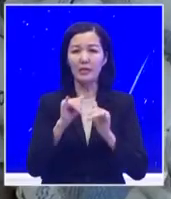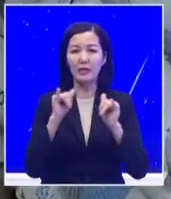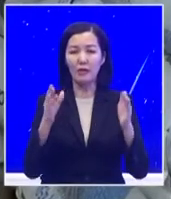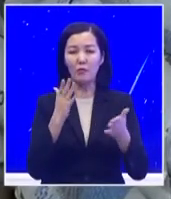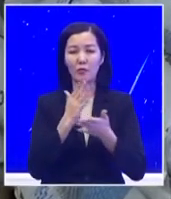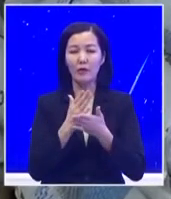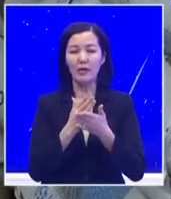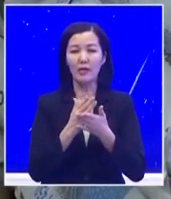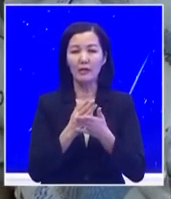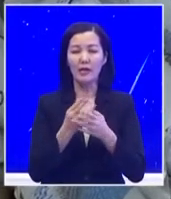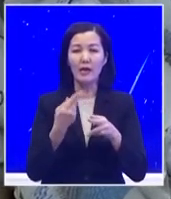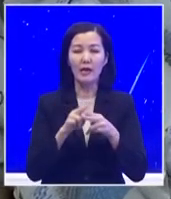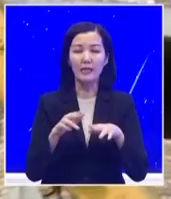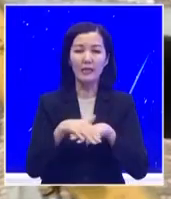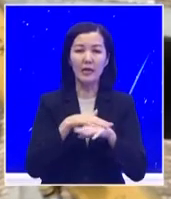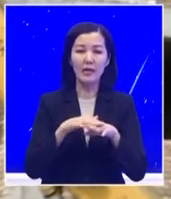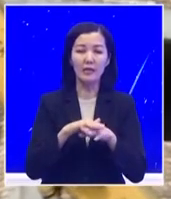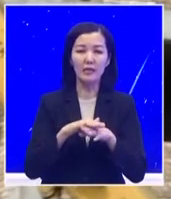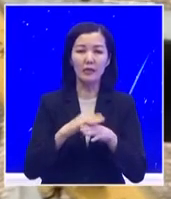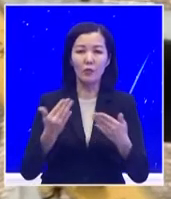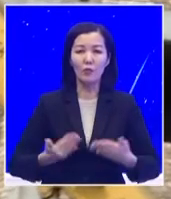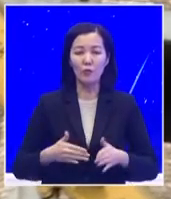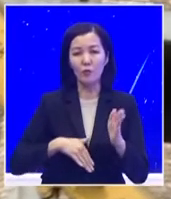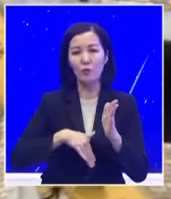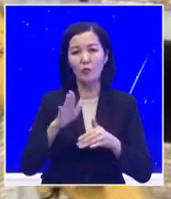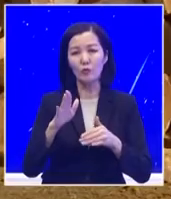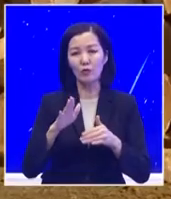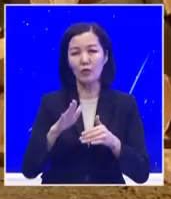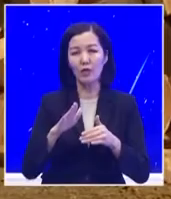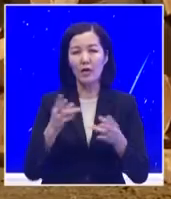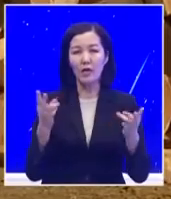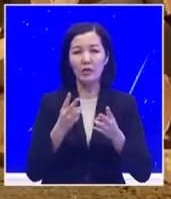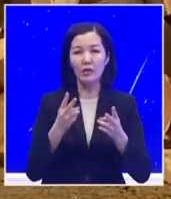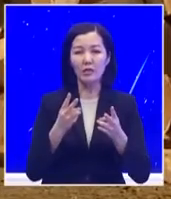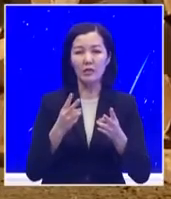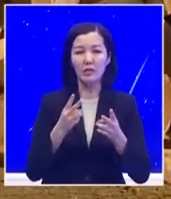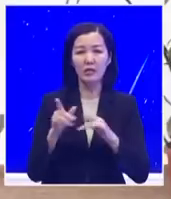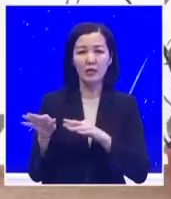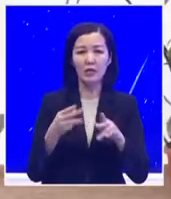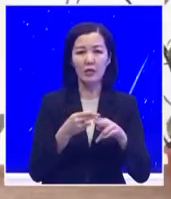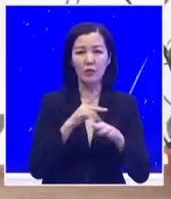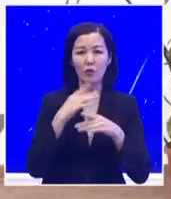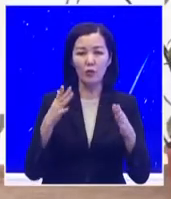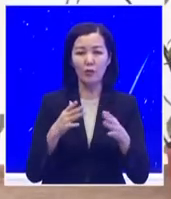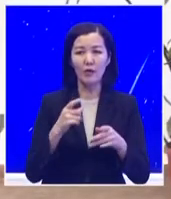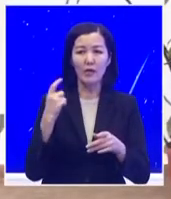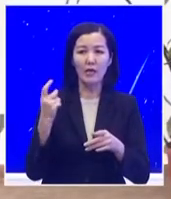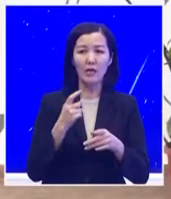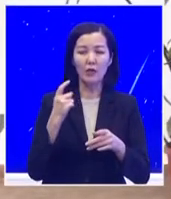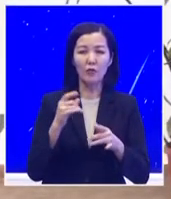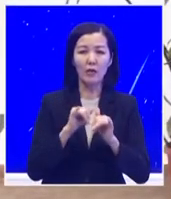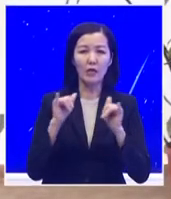қарқынды. Әйткенмен халықтың өмір сүру сапасын жақсартуда қолға алынуы тиіс іс аз емес. Экономикалық өсім